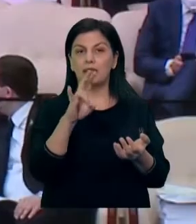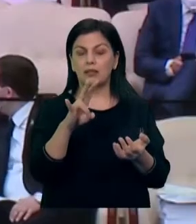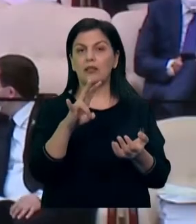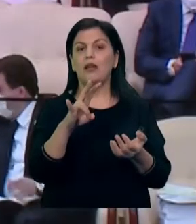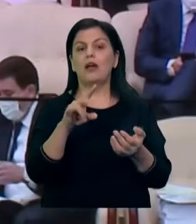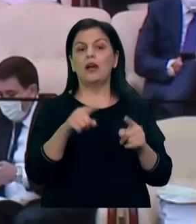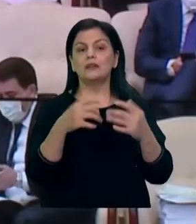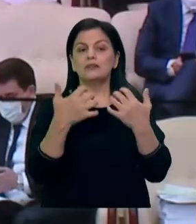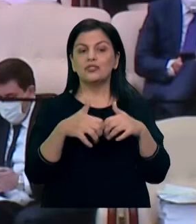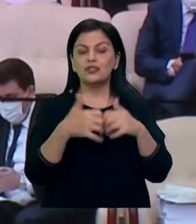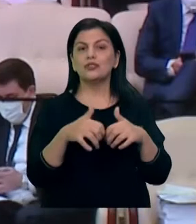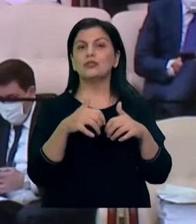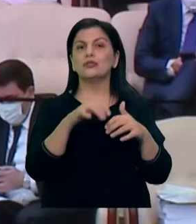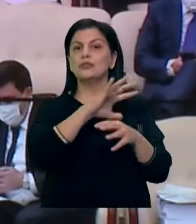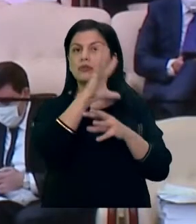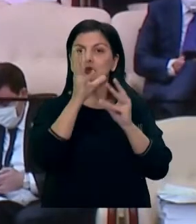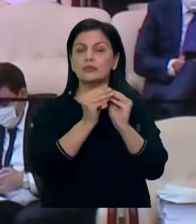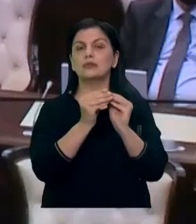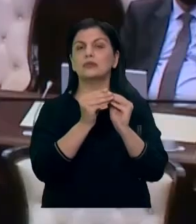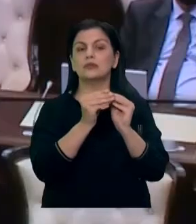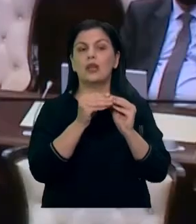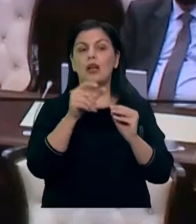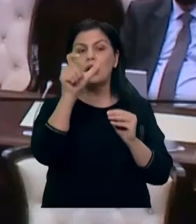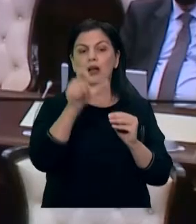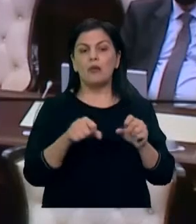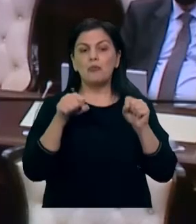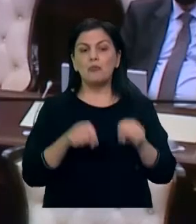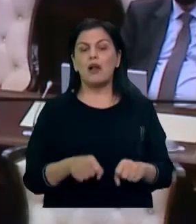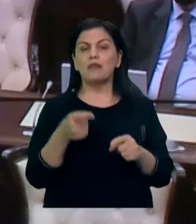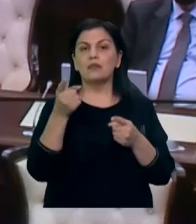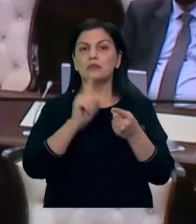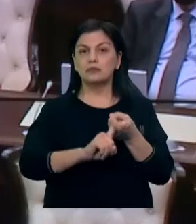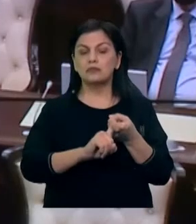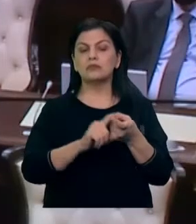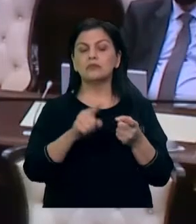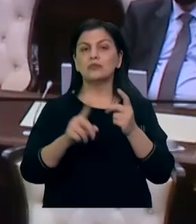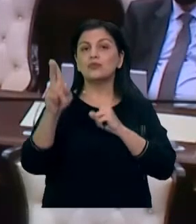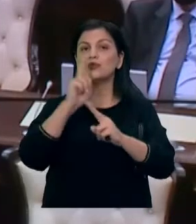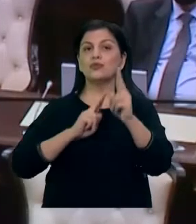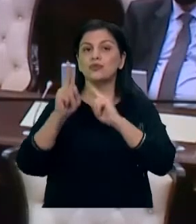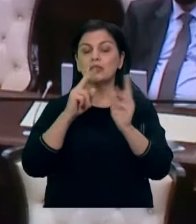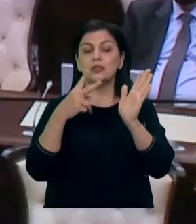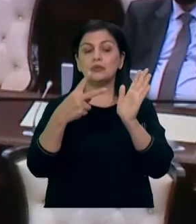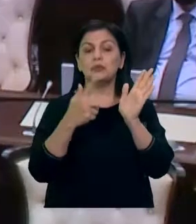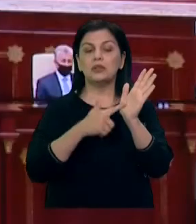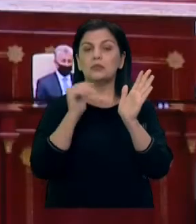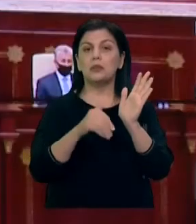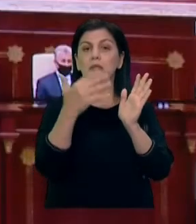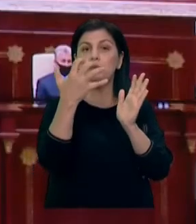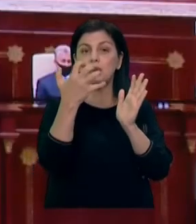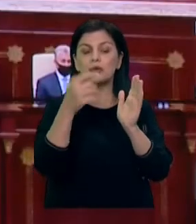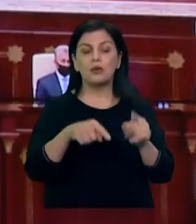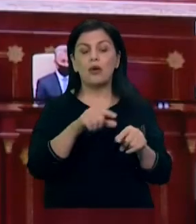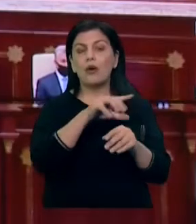bağlı statistik rəqəmlər səsləndirildi. İnsan hüquqları üzrə müvəkkil ona daxil olan 27.500 müraciətdən ortaya